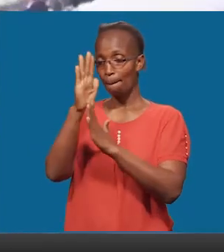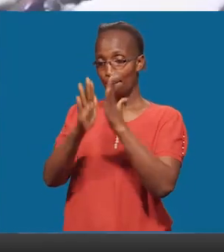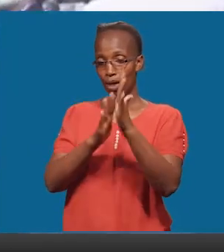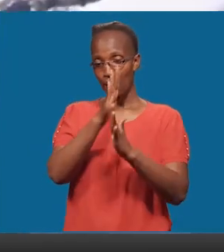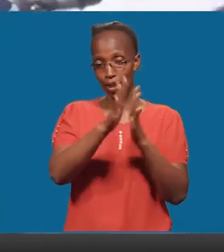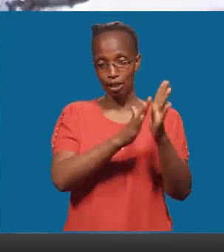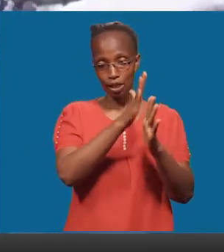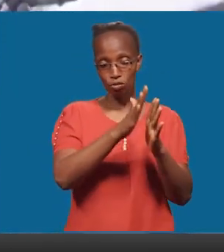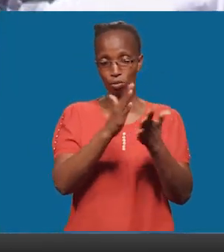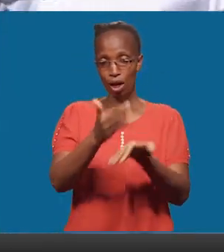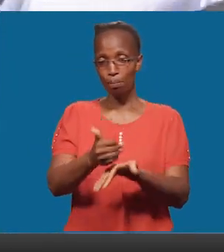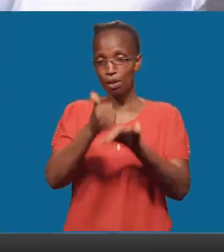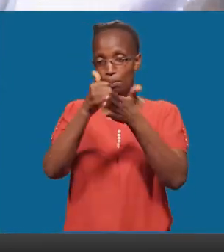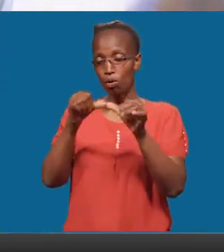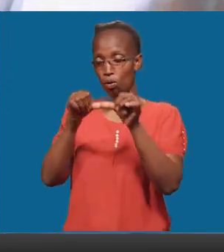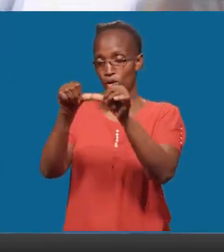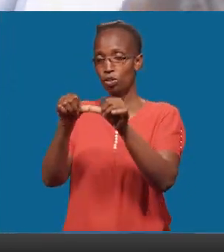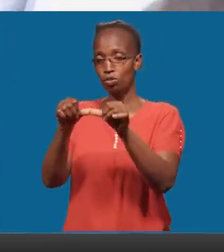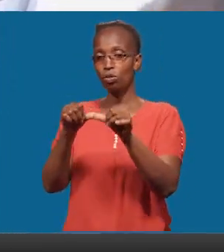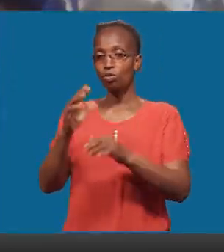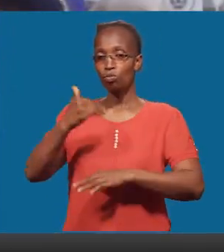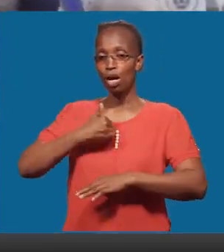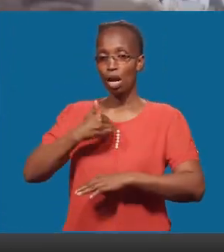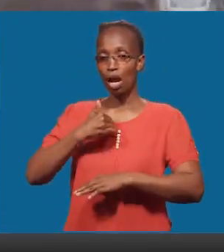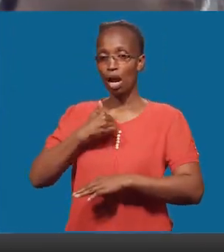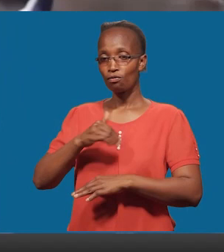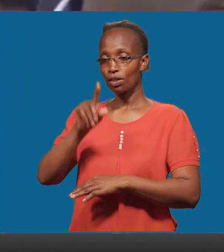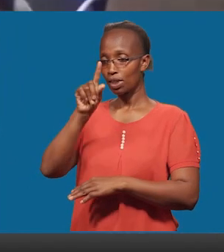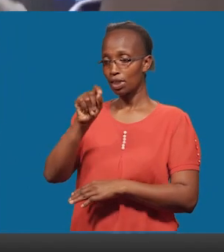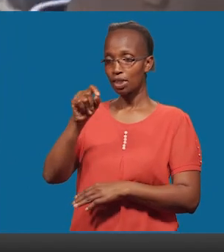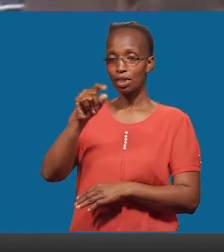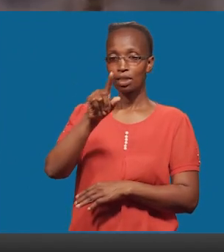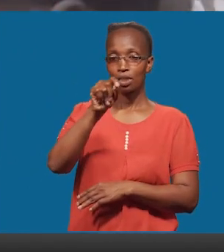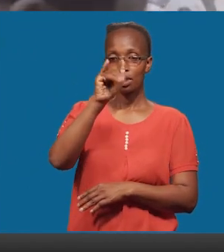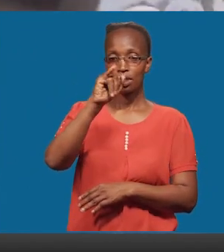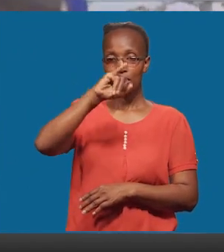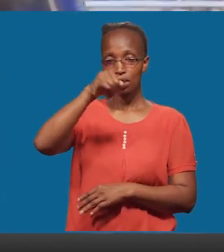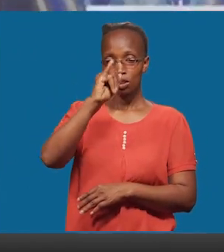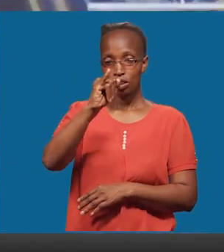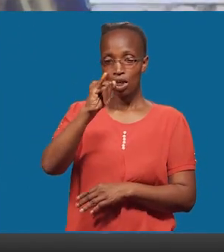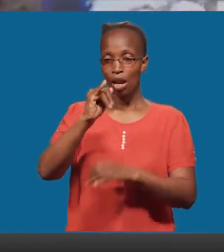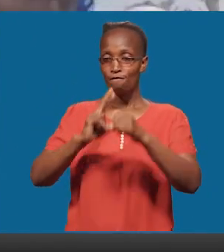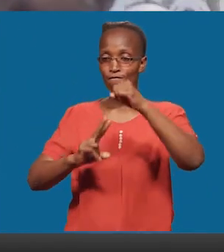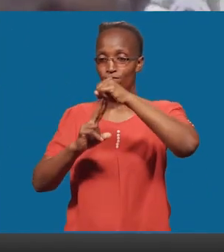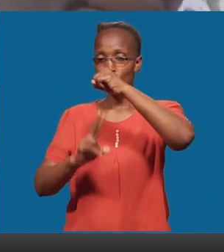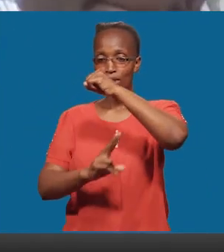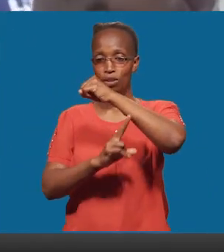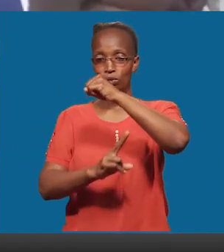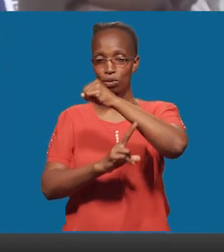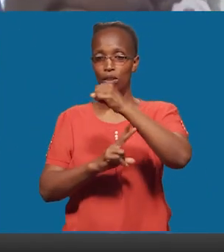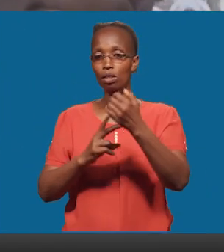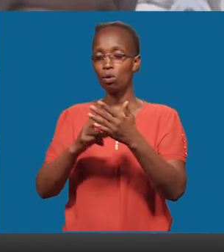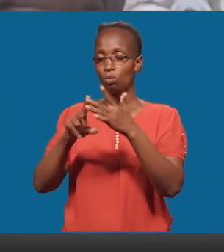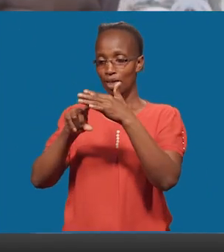kuhakikisha wanapata fursa ya kuendelea na masomo yao. We have a foundation called TG Foundation that is partnering with Bishop